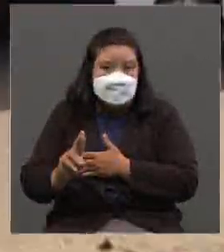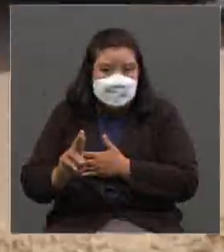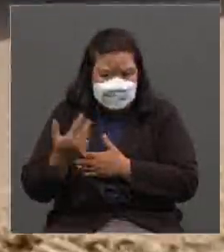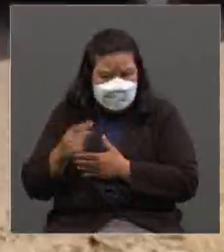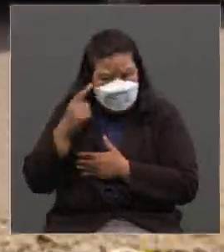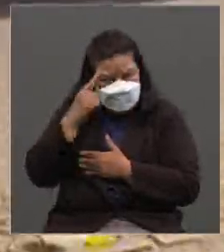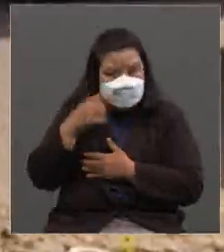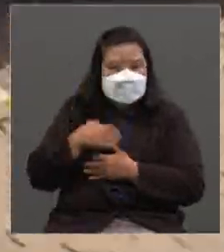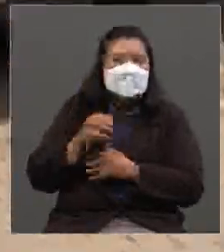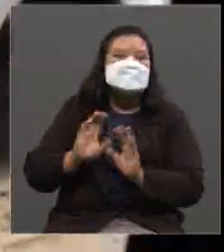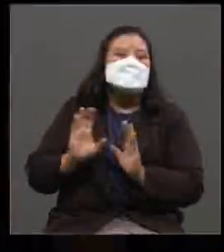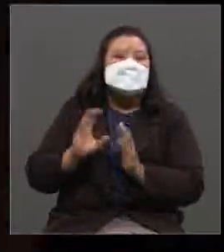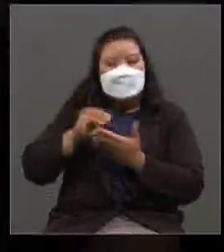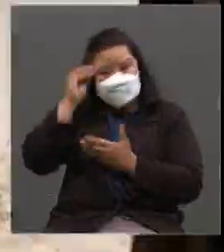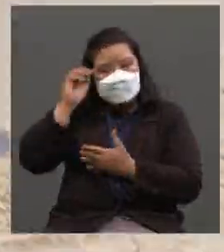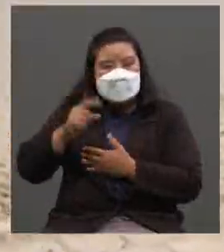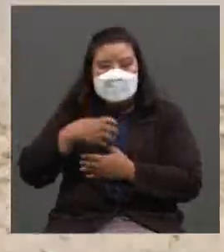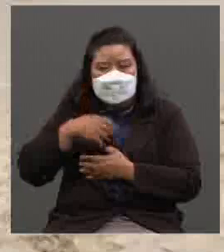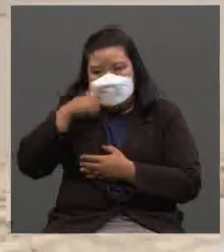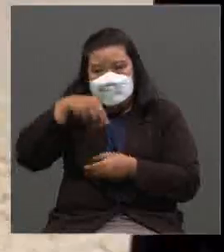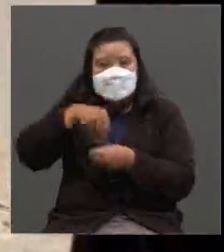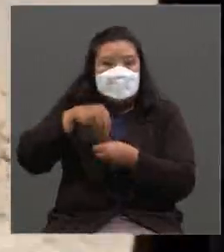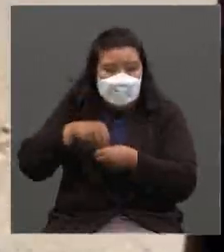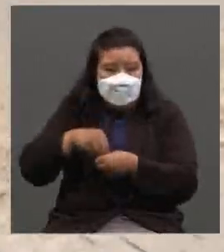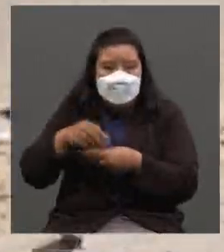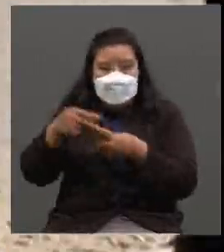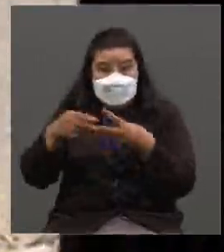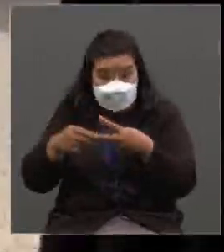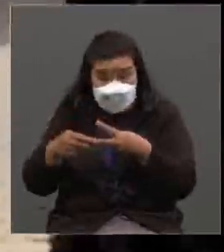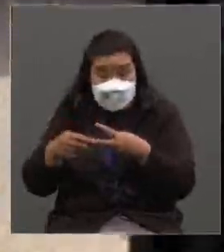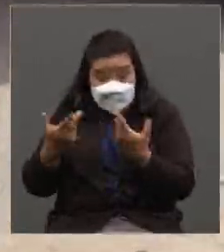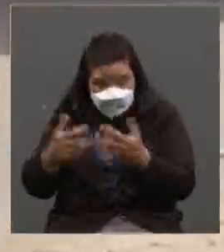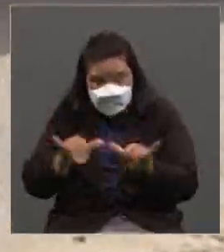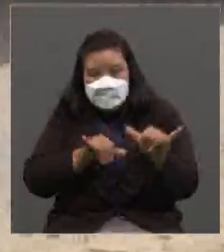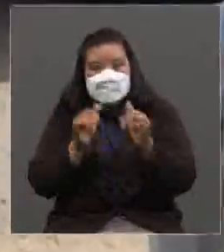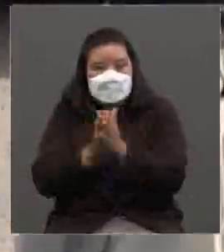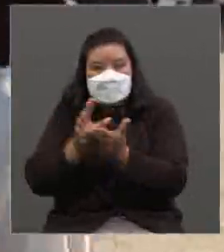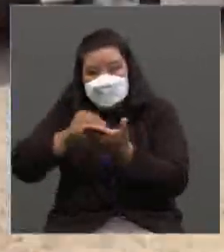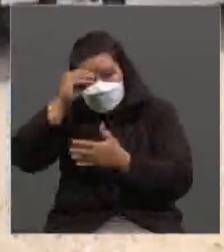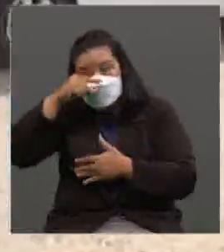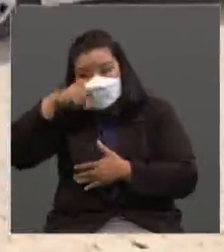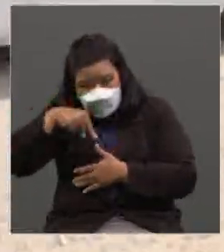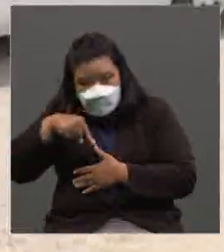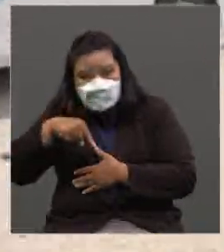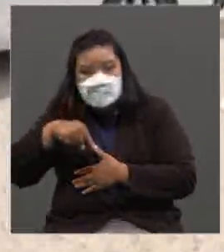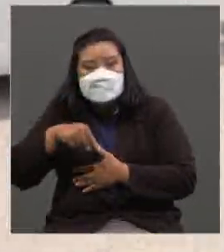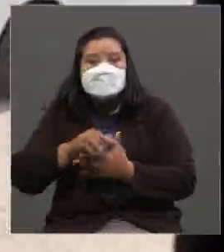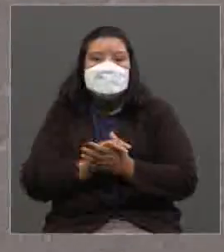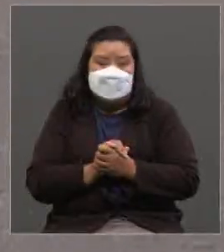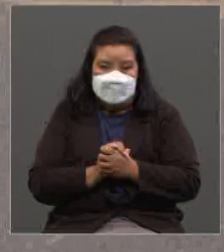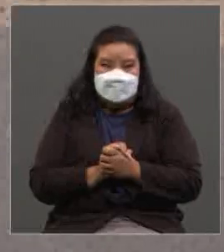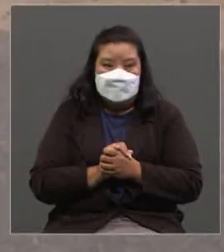ว่าไม่ประสงค์จะเดินทางกลับไปศึกษาต่อสามารถที่จะเทียบโอนหน่วยกิตเพื่อมาศึกษาต่อยังสถาบันการศึกษาในประเทศไทยได้ครับ